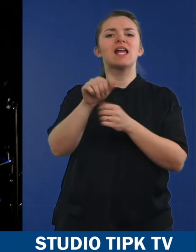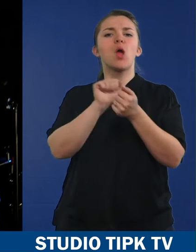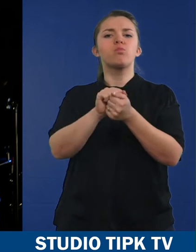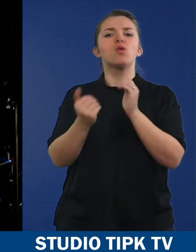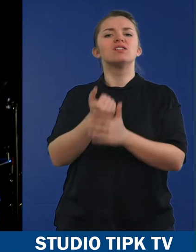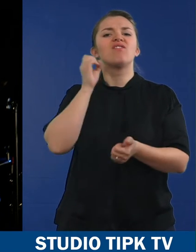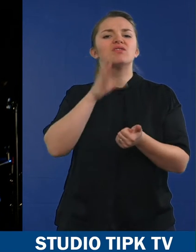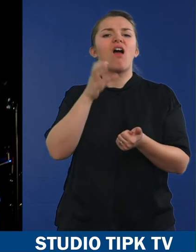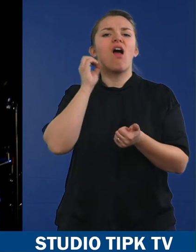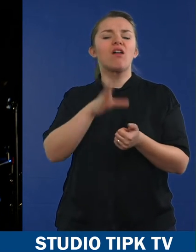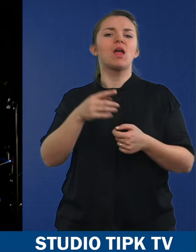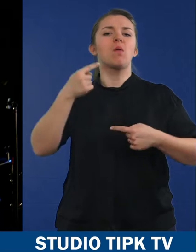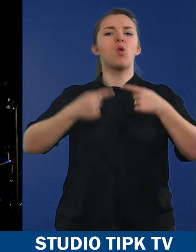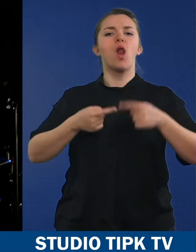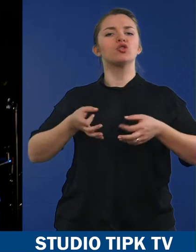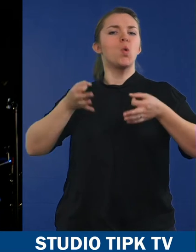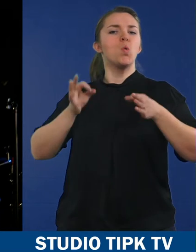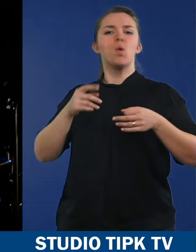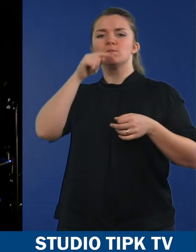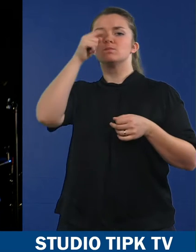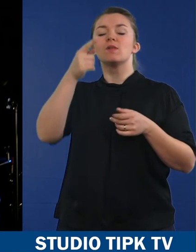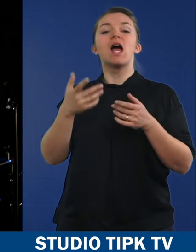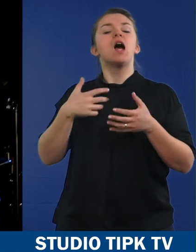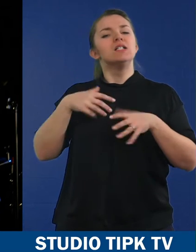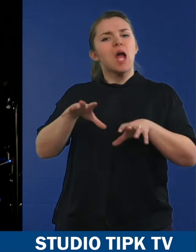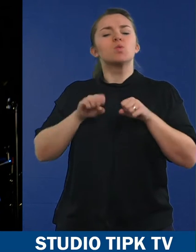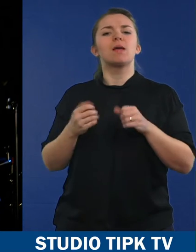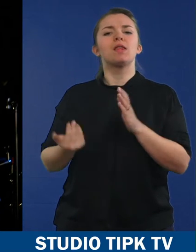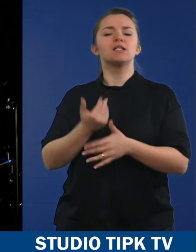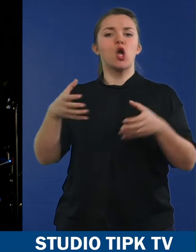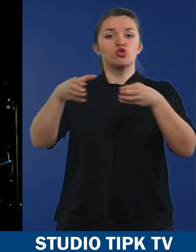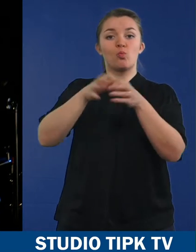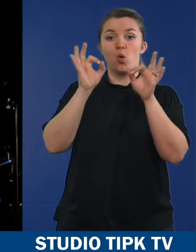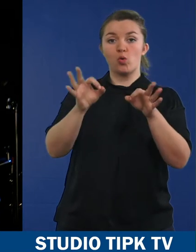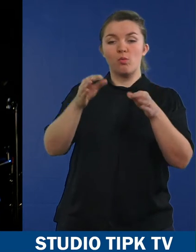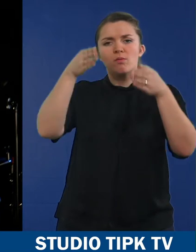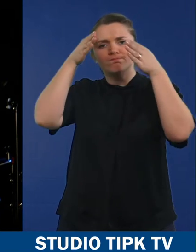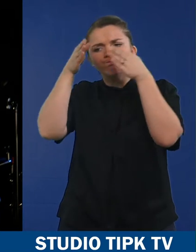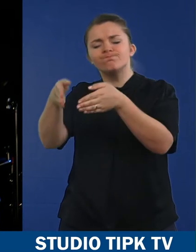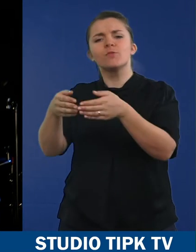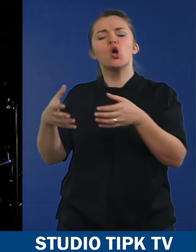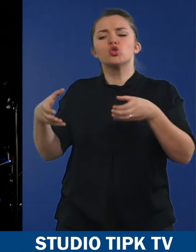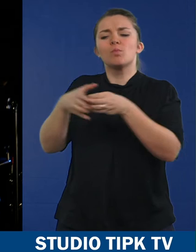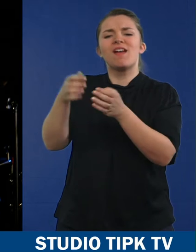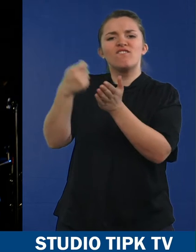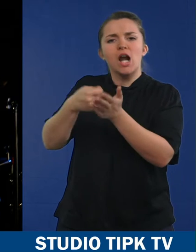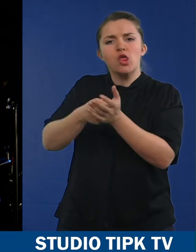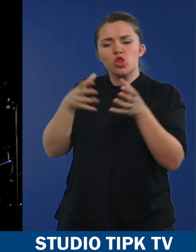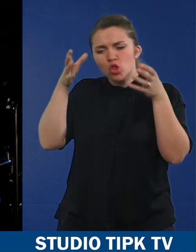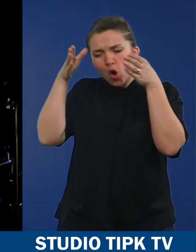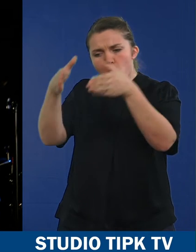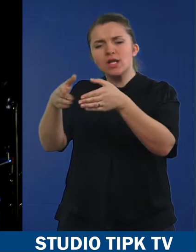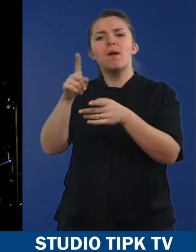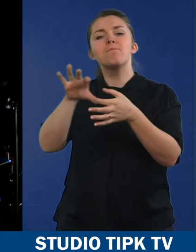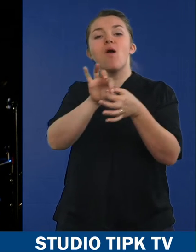za dnevno politični prestiž, zavzemanje za skupno dobro, strmljenje k skupnim vrednotam in